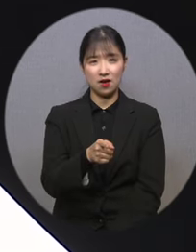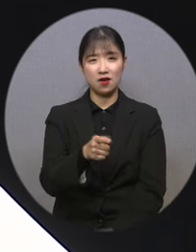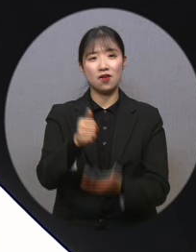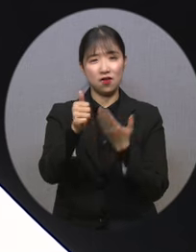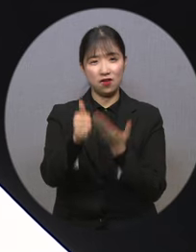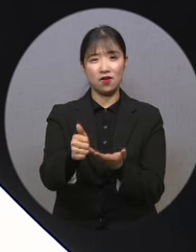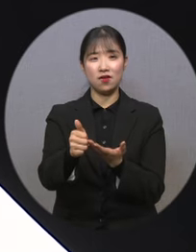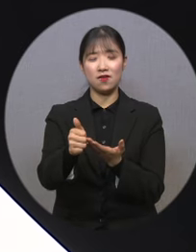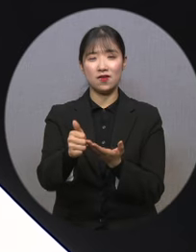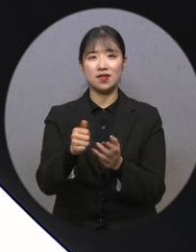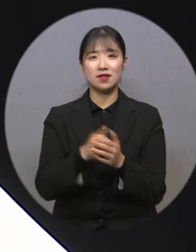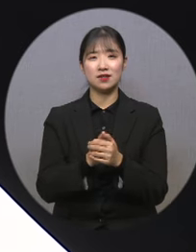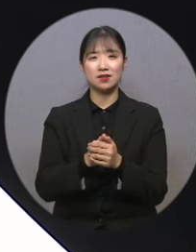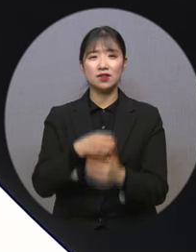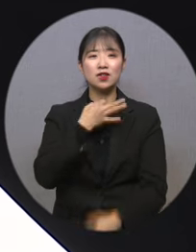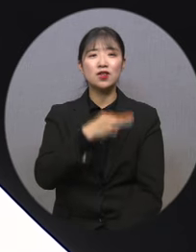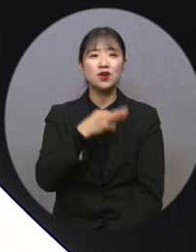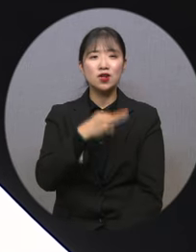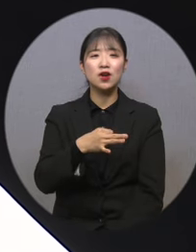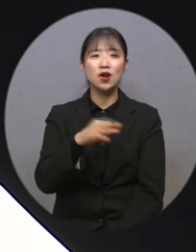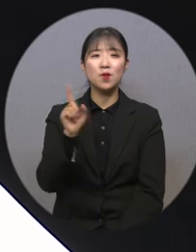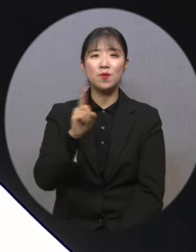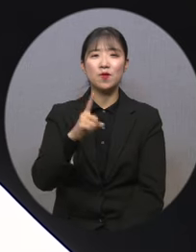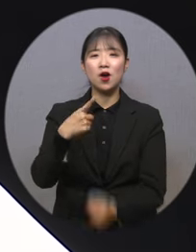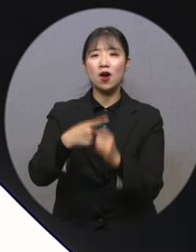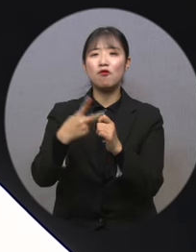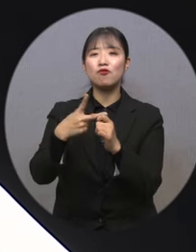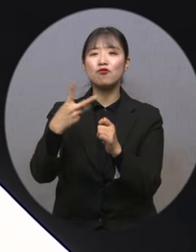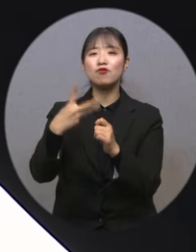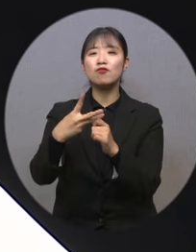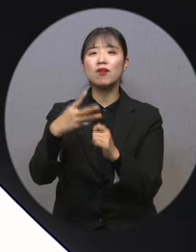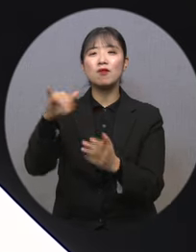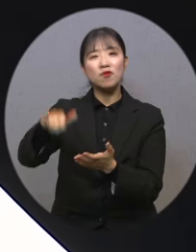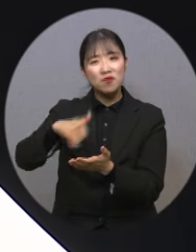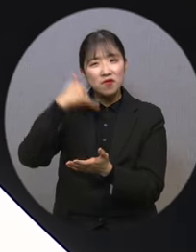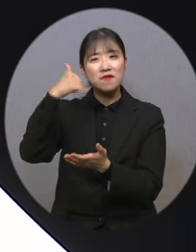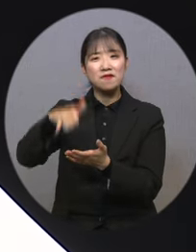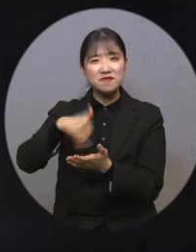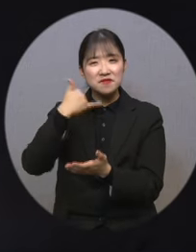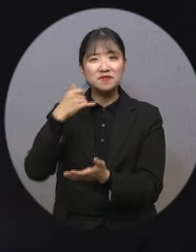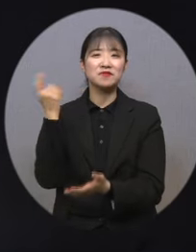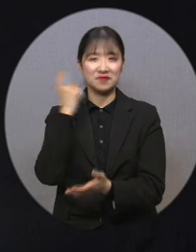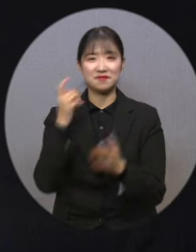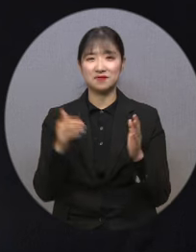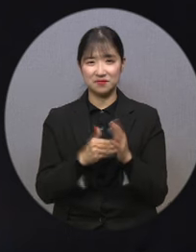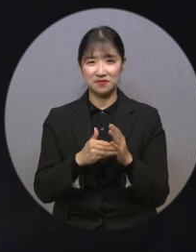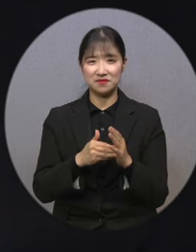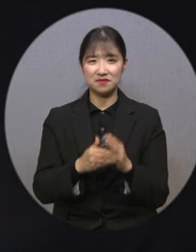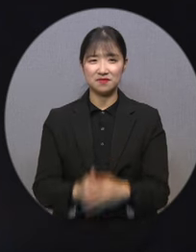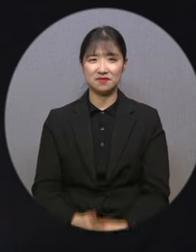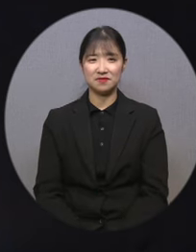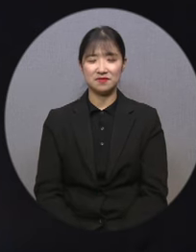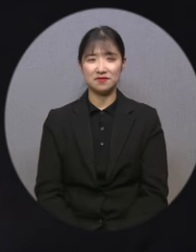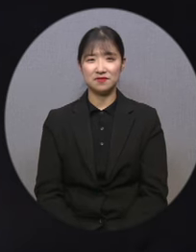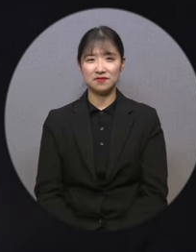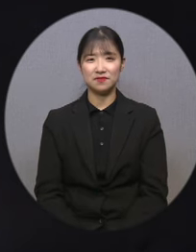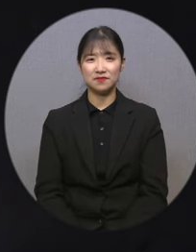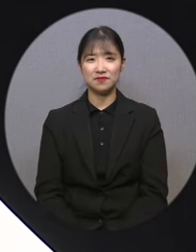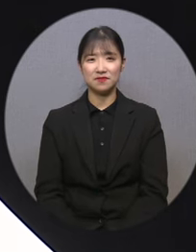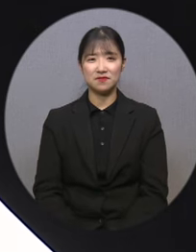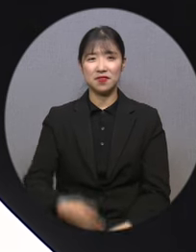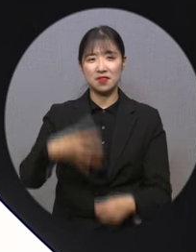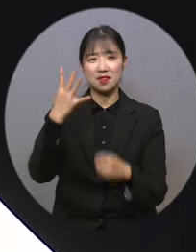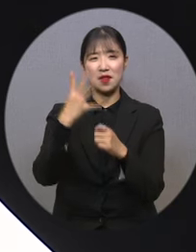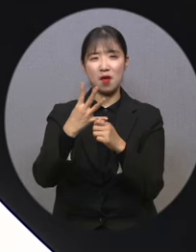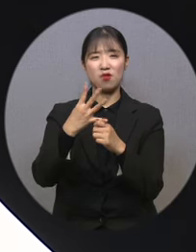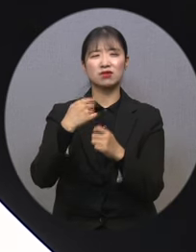허경영 후보의 육성을 세 번이나 전화를 통해 들었습니다. 아, 들었습니까? 예. 네 번째는